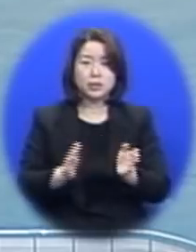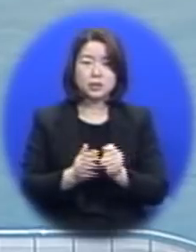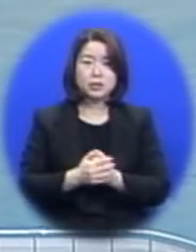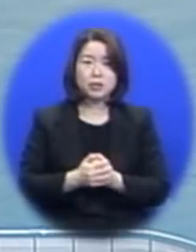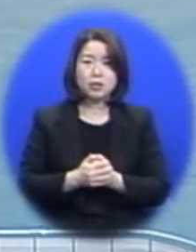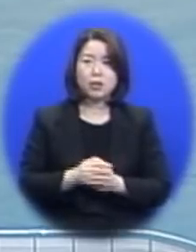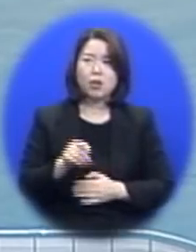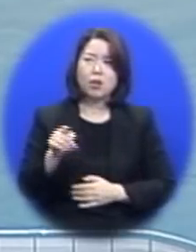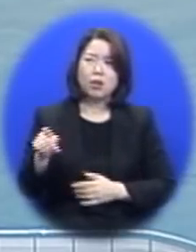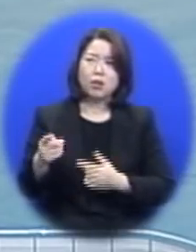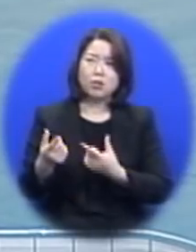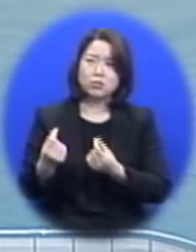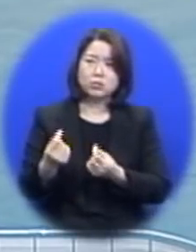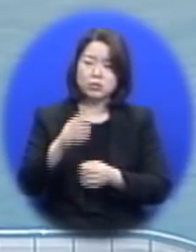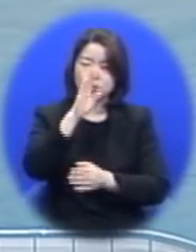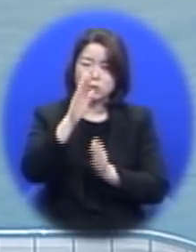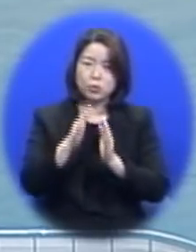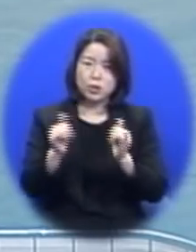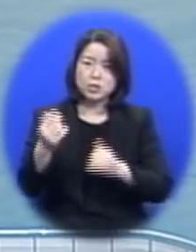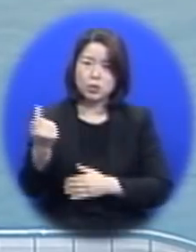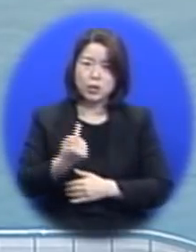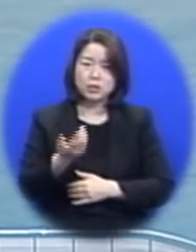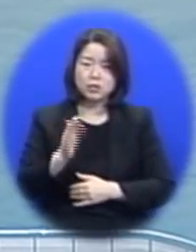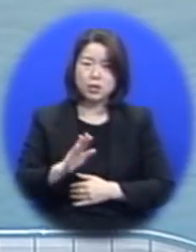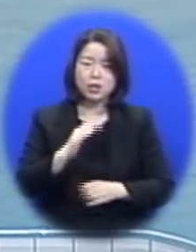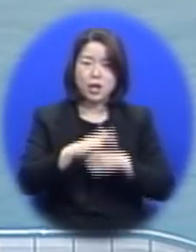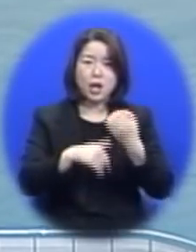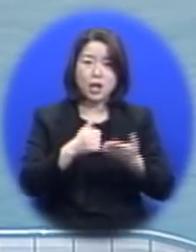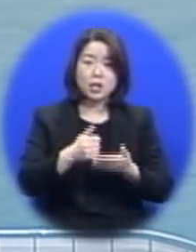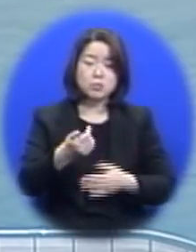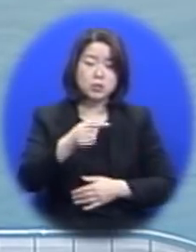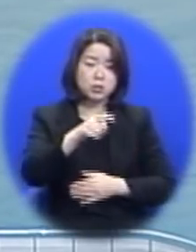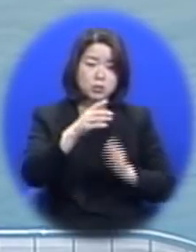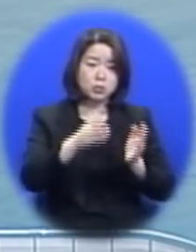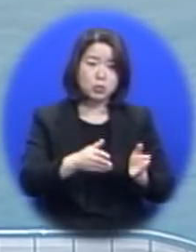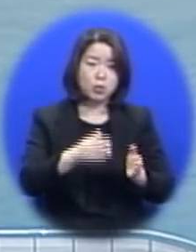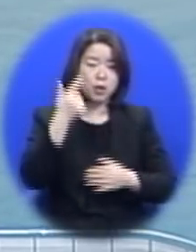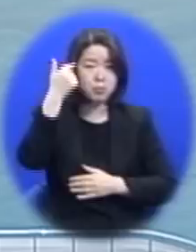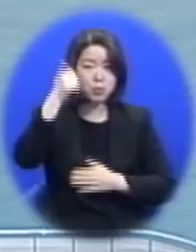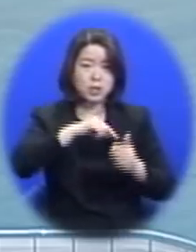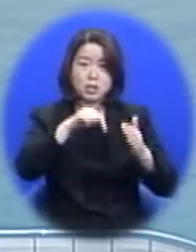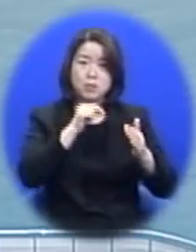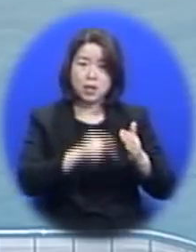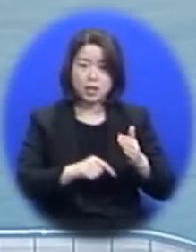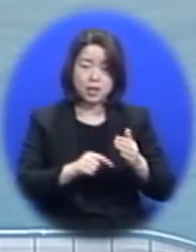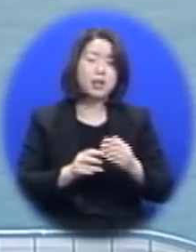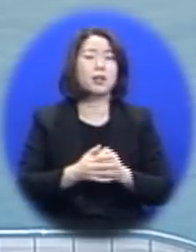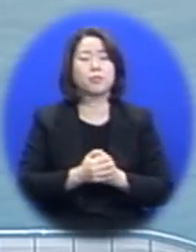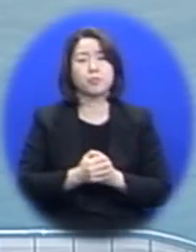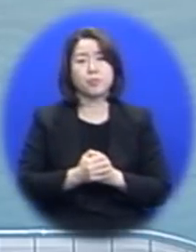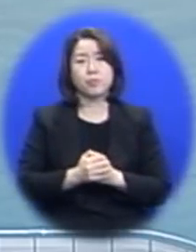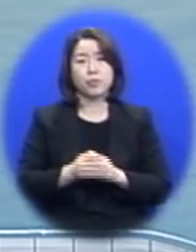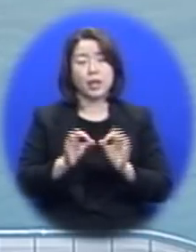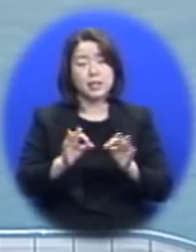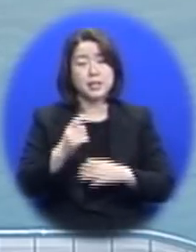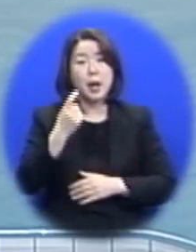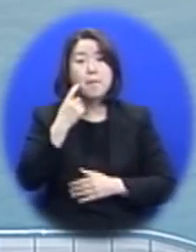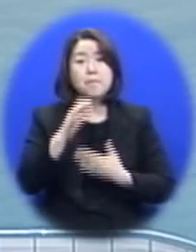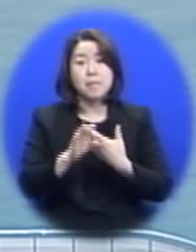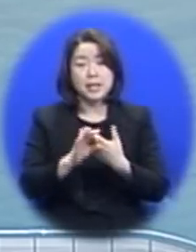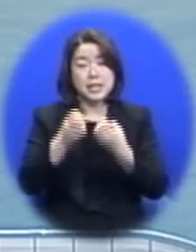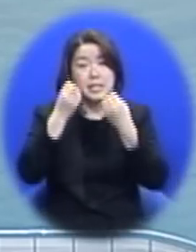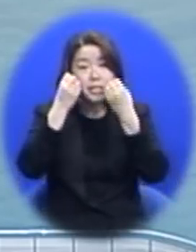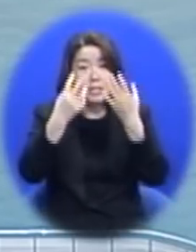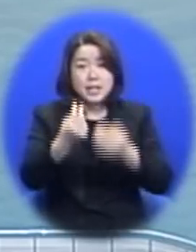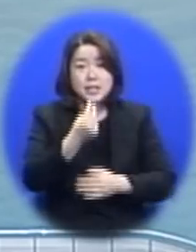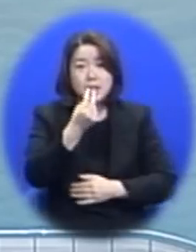아니, 그런 환자가 왔다는데 하나님은 그동안에 목사님 안에 이제 만약에 새 생명을